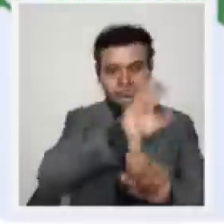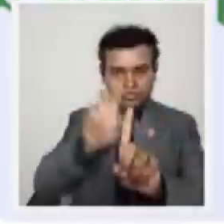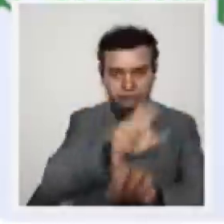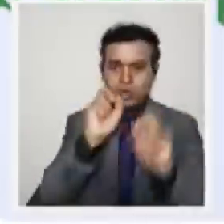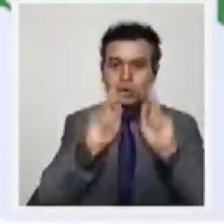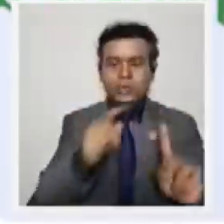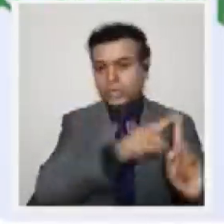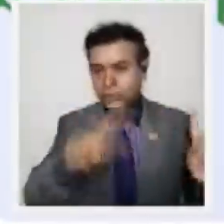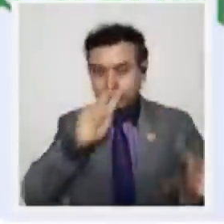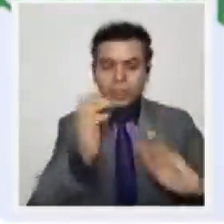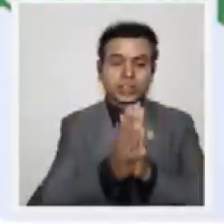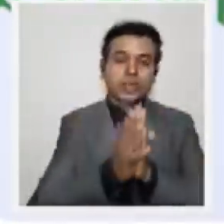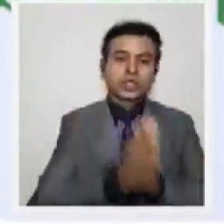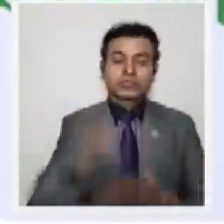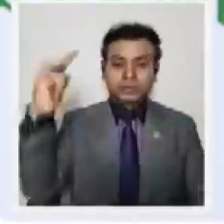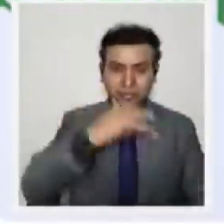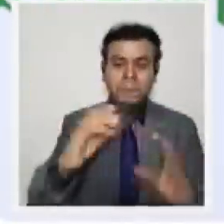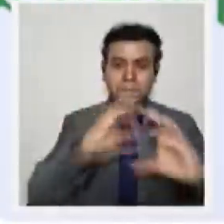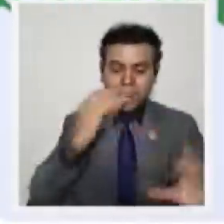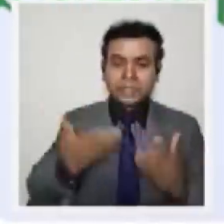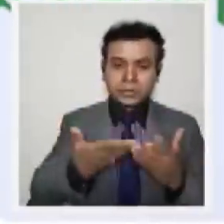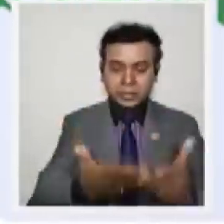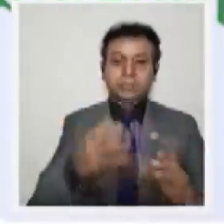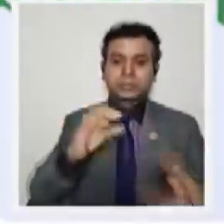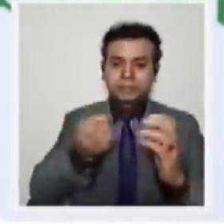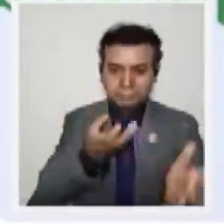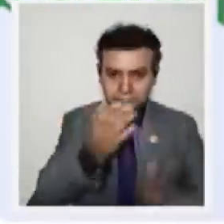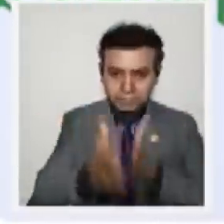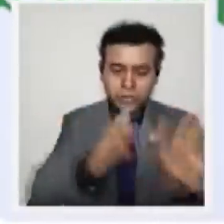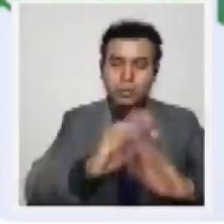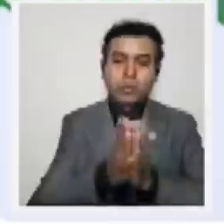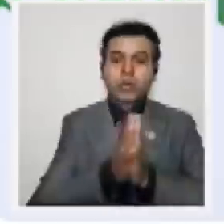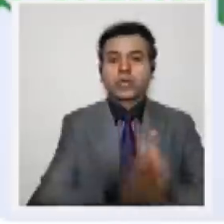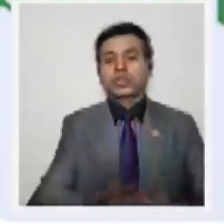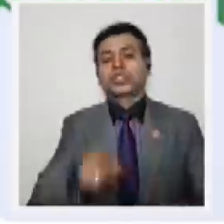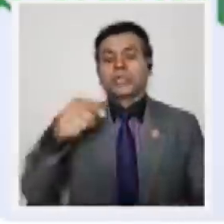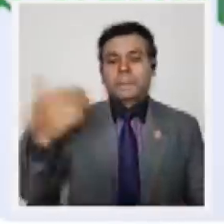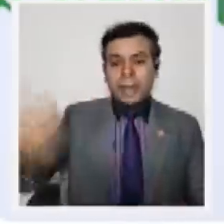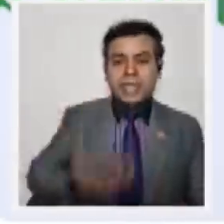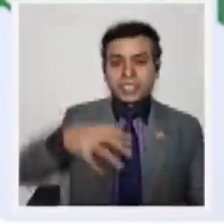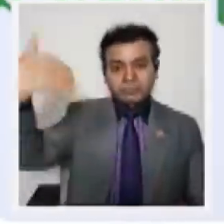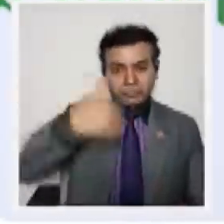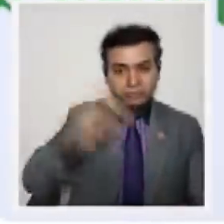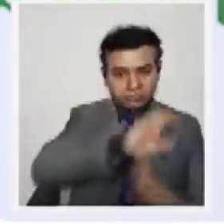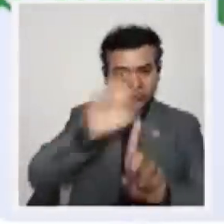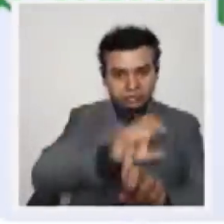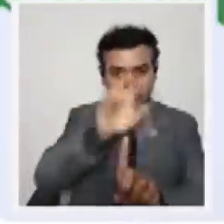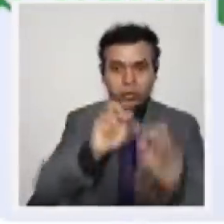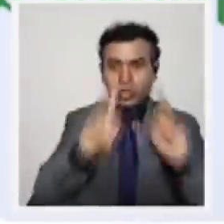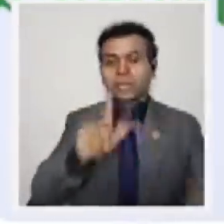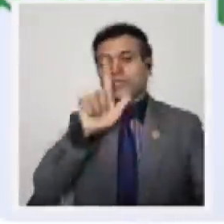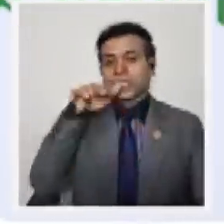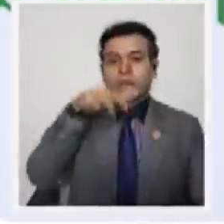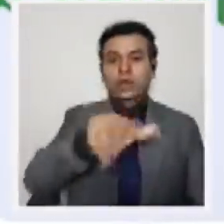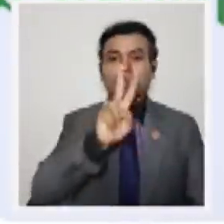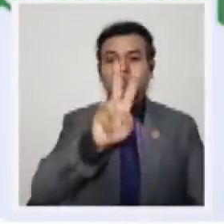সর্বমোট 560 জন গত 24 ঘন্টায় স্ক্রিনিং হয়েছেন বিভিন্ন বিমানবন্দরে, এবং এ পর্যন্ত বিমানবন্দর, স্থলবন্দর, সমুদ্রবন্দর,